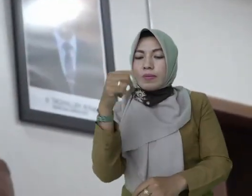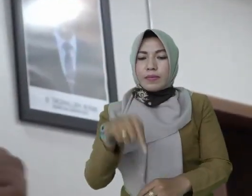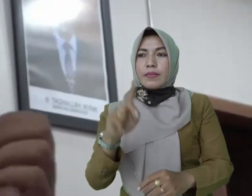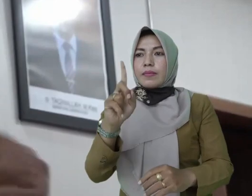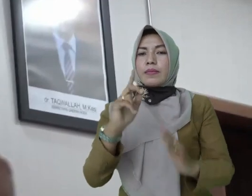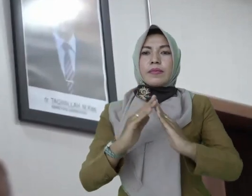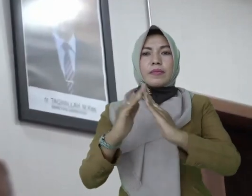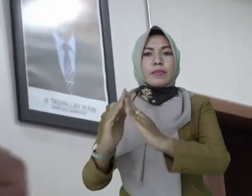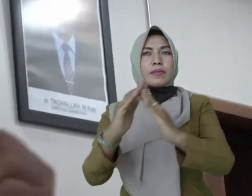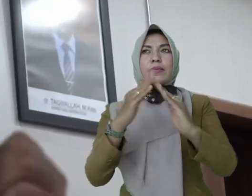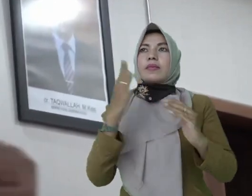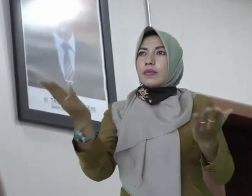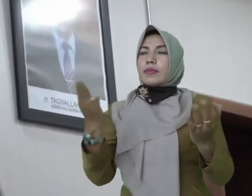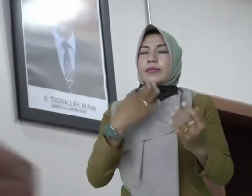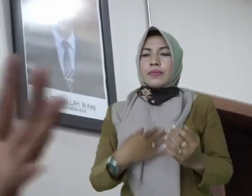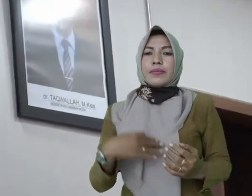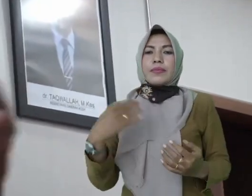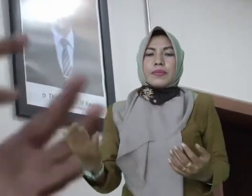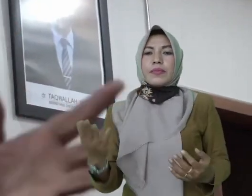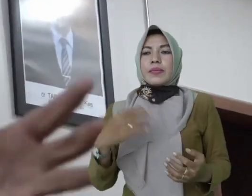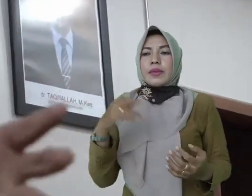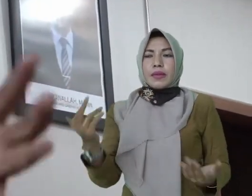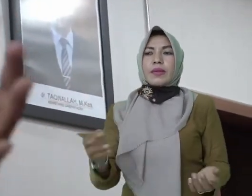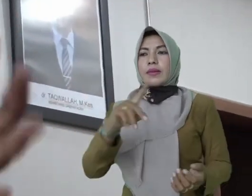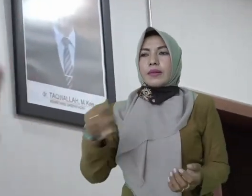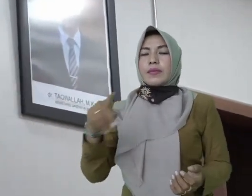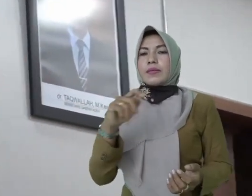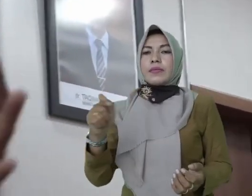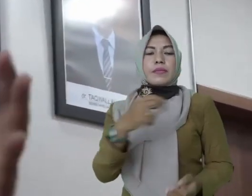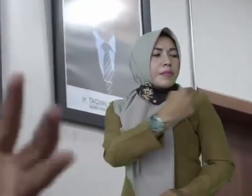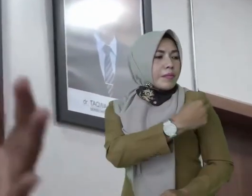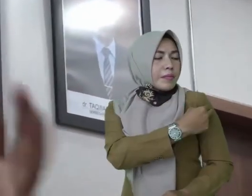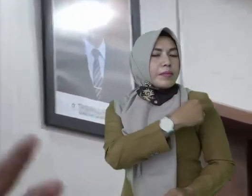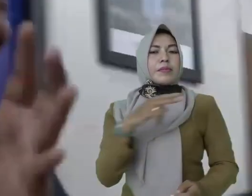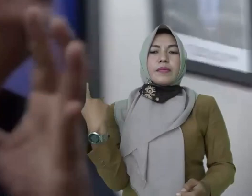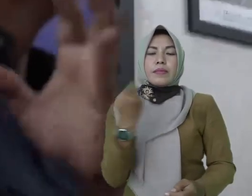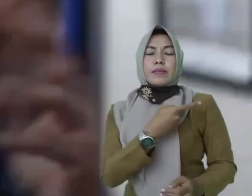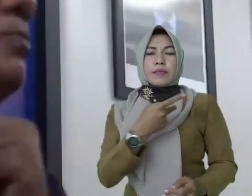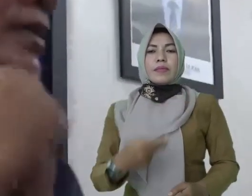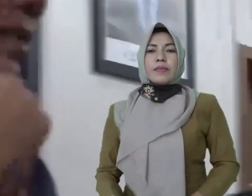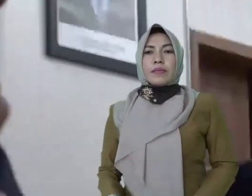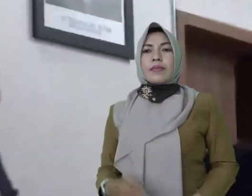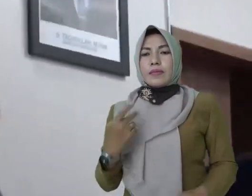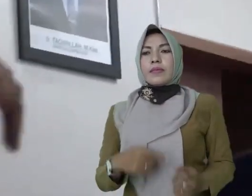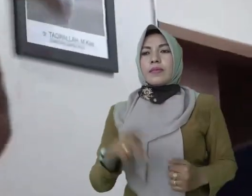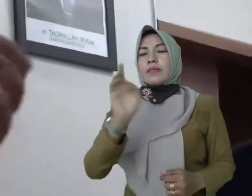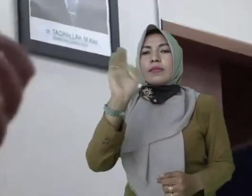bagaimana hari ini ada keluhan tambahan, enggak, ada sesak, enggak. Nah itu udah ada. Udah ada protokol kesehatan dari puskesmas